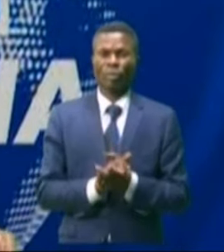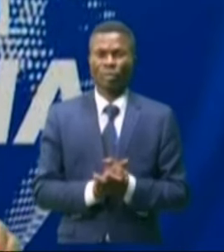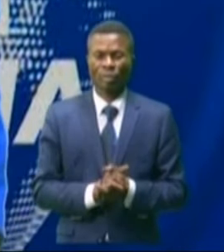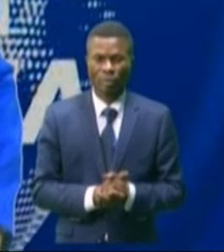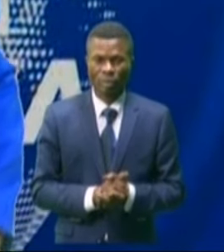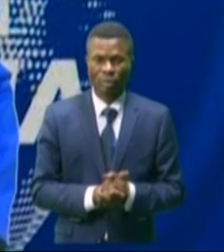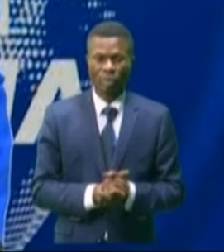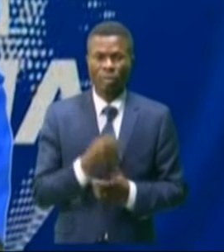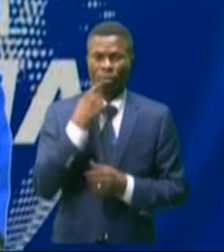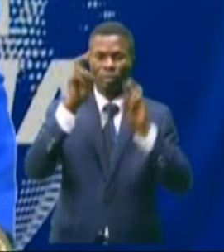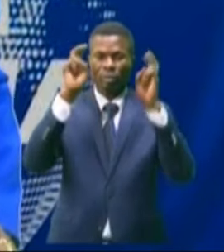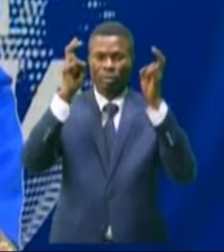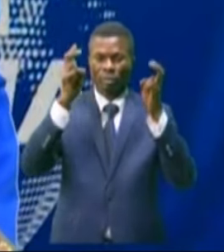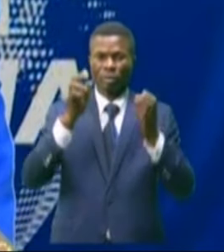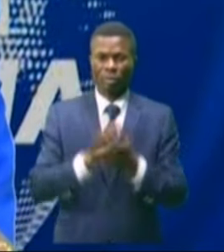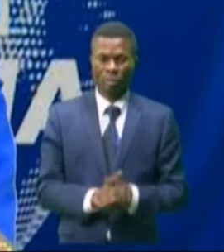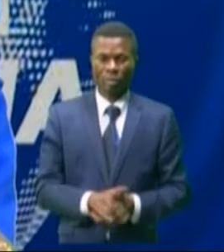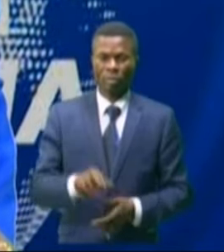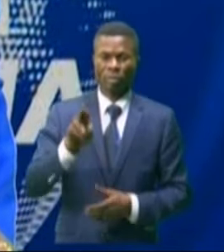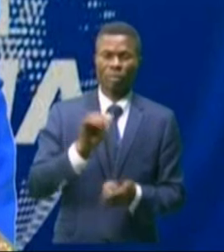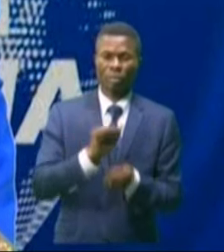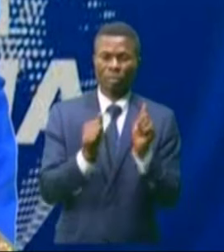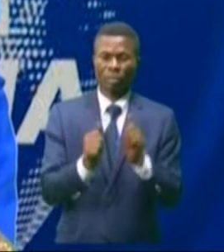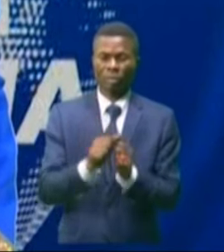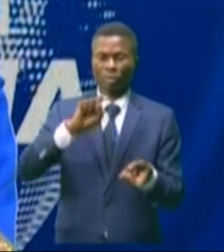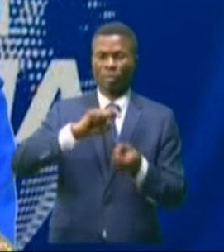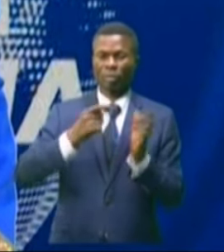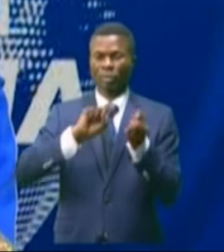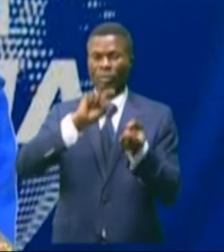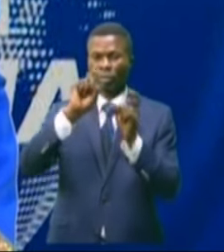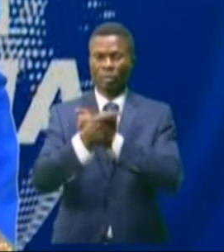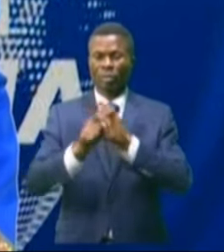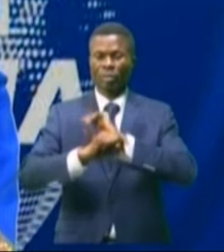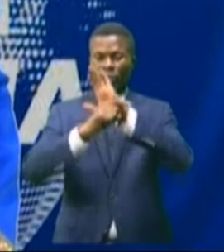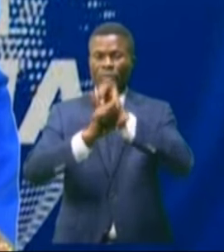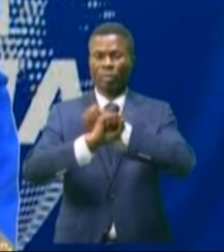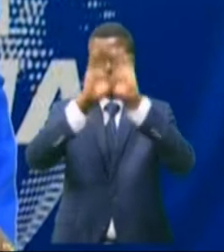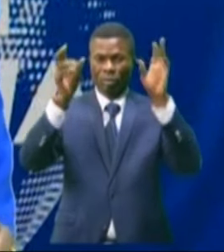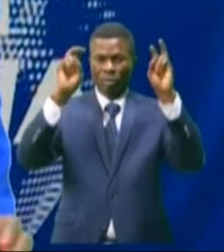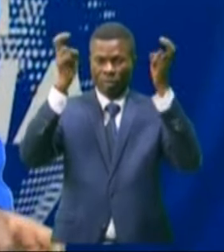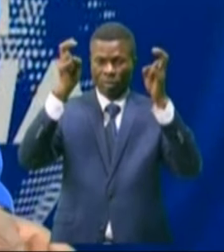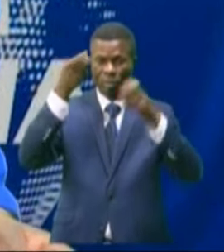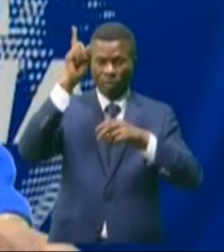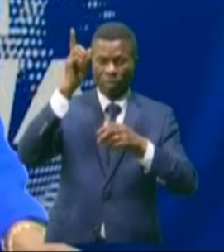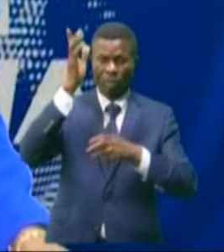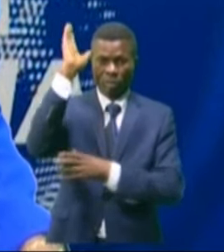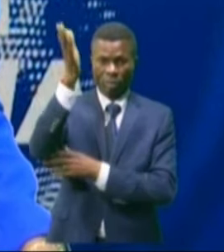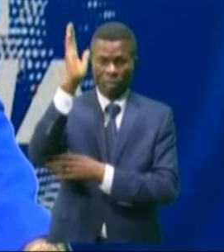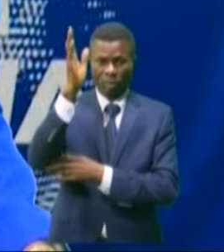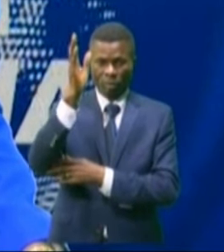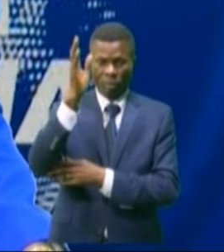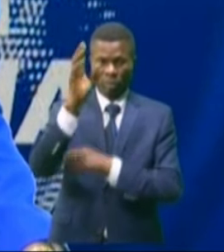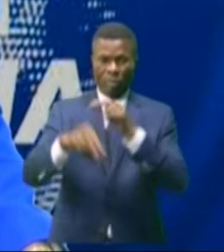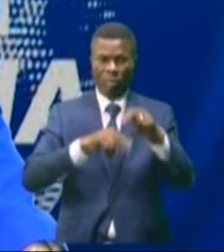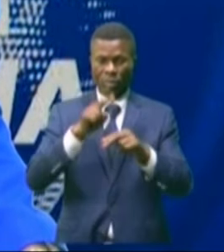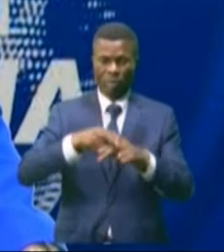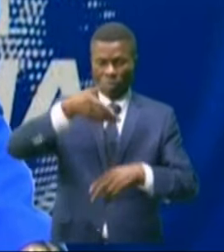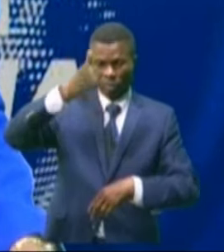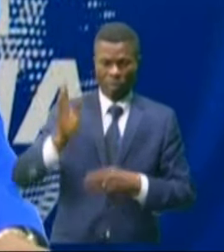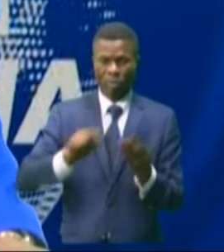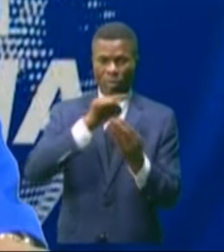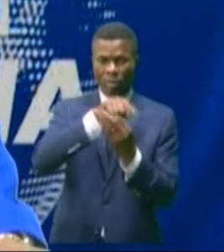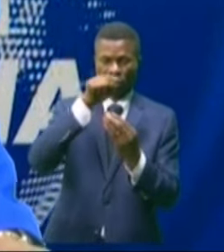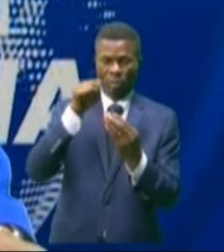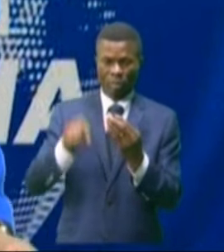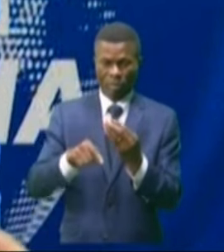J'ai dit au sommaire, la RDC face au défi de la transparence financière, c'est le thème du premier congrès de l'Ordre national des experts comptables.